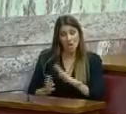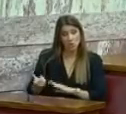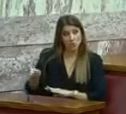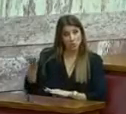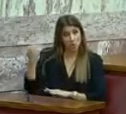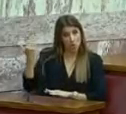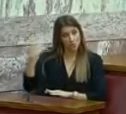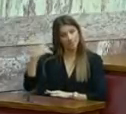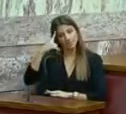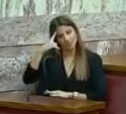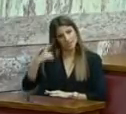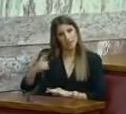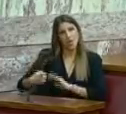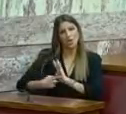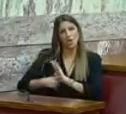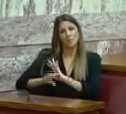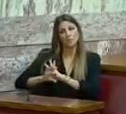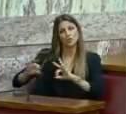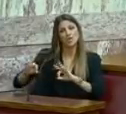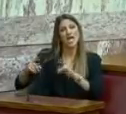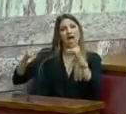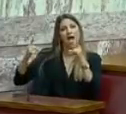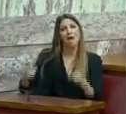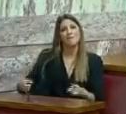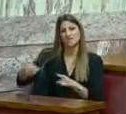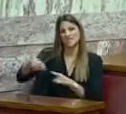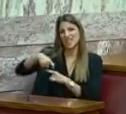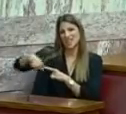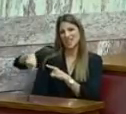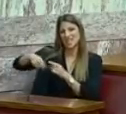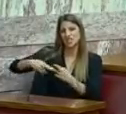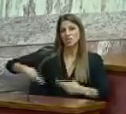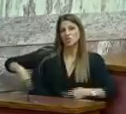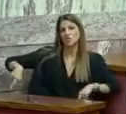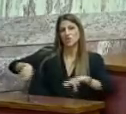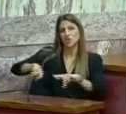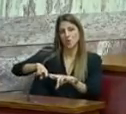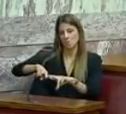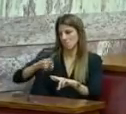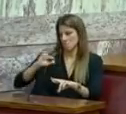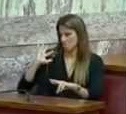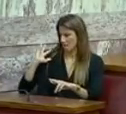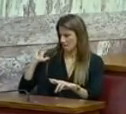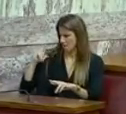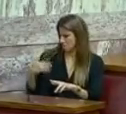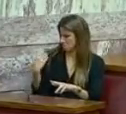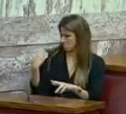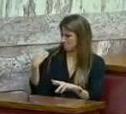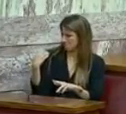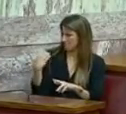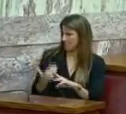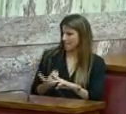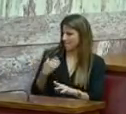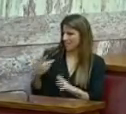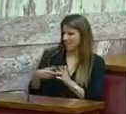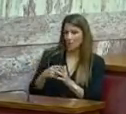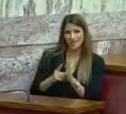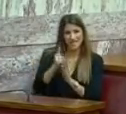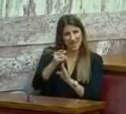τεκμηριώθηκε νομολογιακά με την απόφαση του Δικαστικού Συμβουλίου. Μέχρι πρότινος, πριν από το 2011,